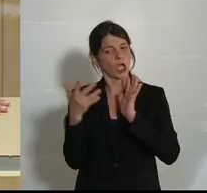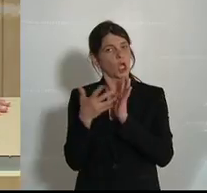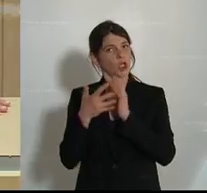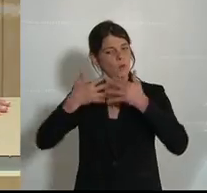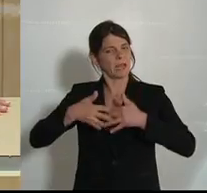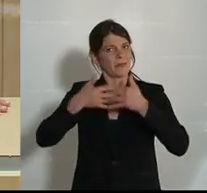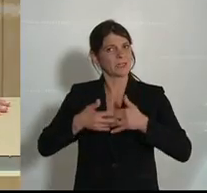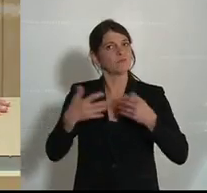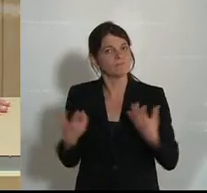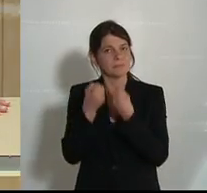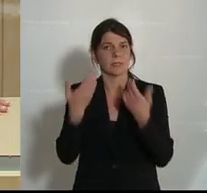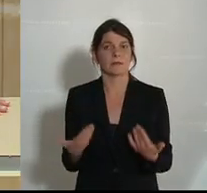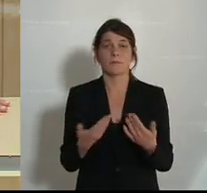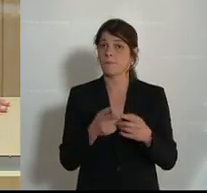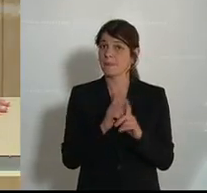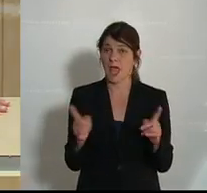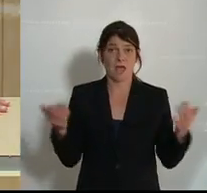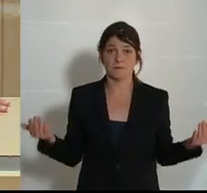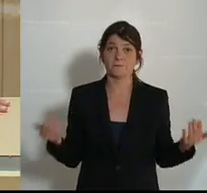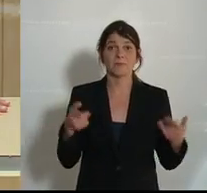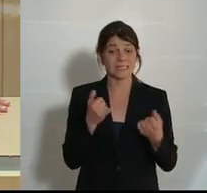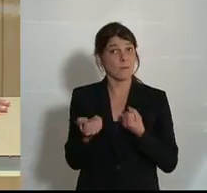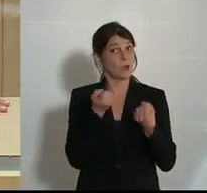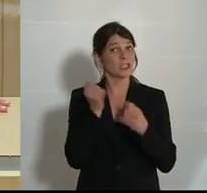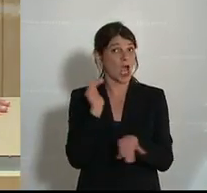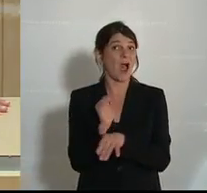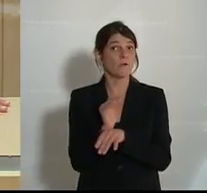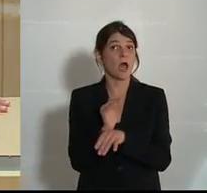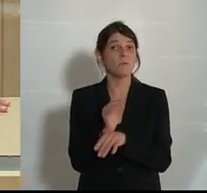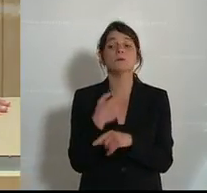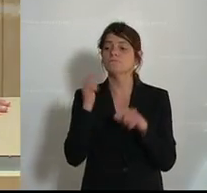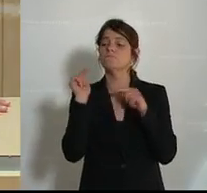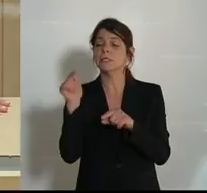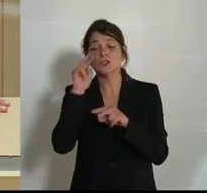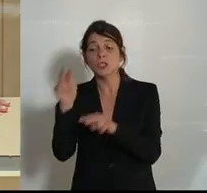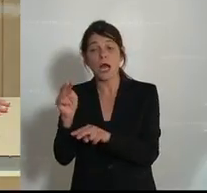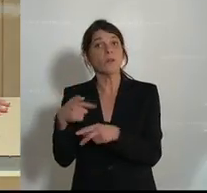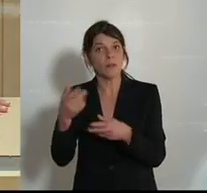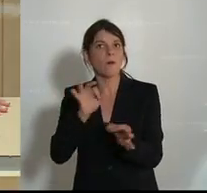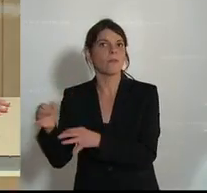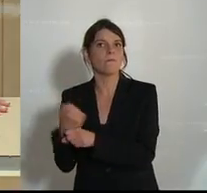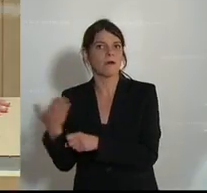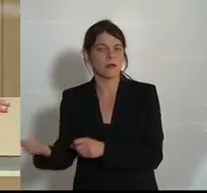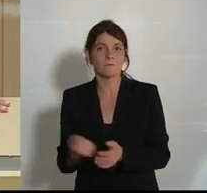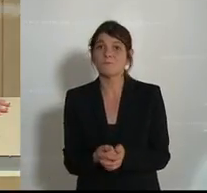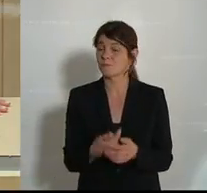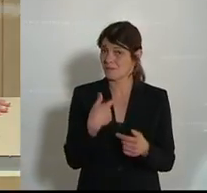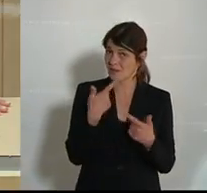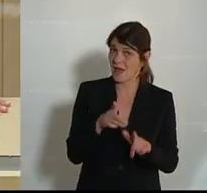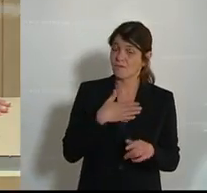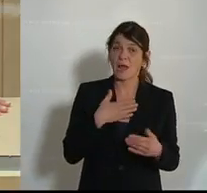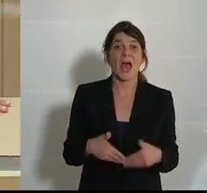Kontrollmechanismen installiert. Im Grunde genommen ist es eine politische Aufgabe, dort für Ordnung zu sorgen. Und ich darf